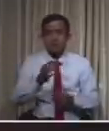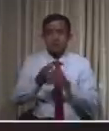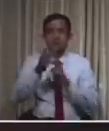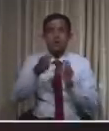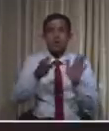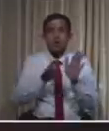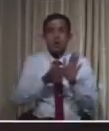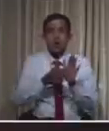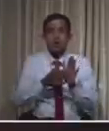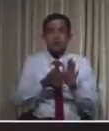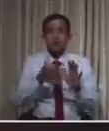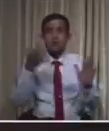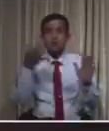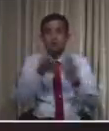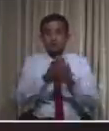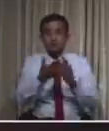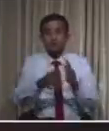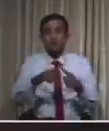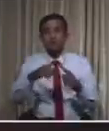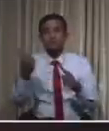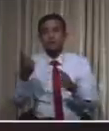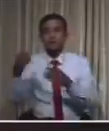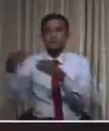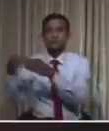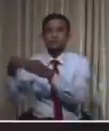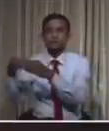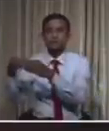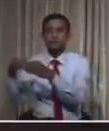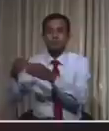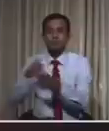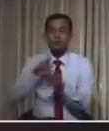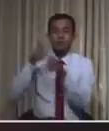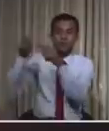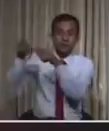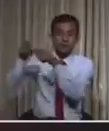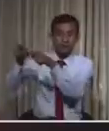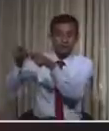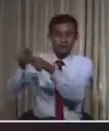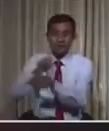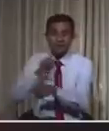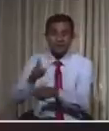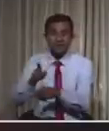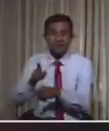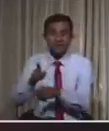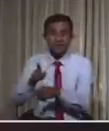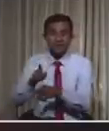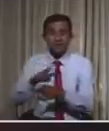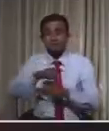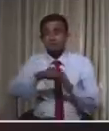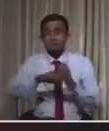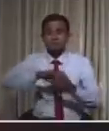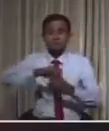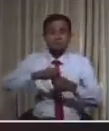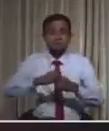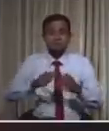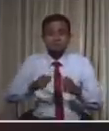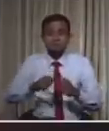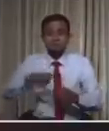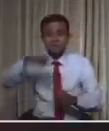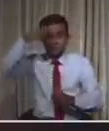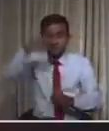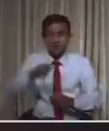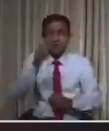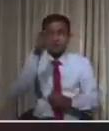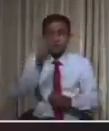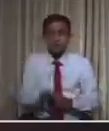කොමිසමේ වැරදිකාරයෝ කරලා තියෙන අනිත් අය. දැන් මේගොල්ල අනිත් අයන ඇඟිල්ල දික් කරනවා. මේක දැන් බෙල්ලට හිර වෙලා සාක්ෂි දෙන කට්ටිය